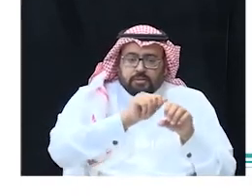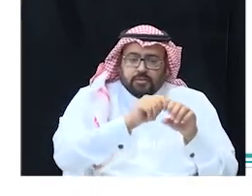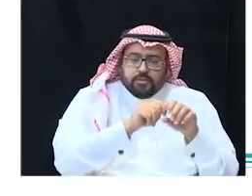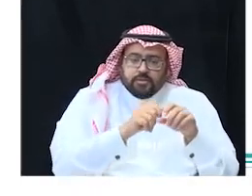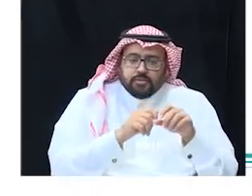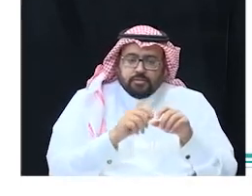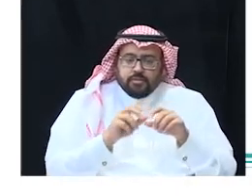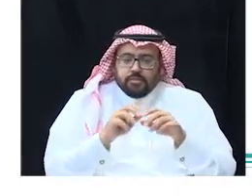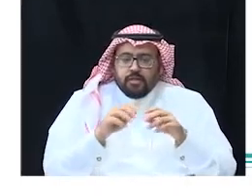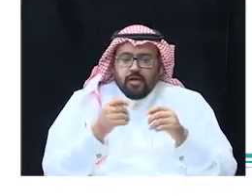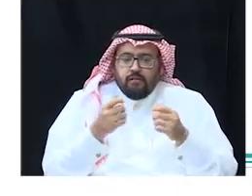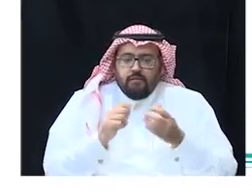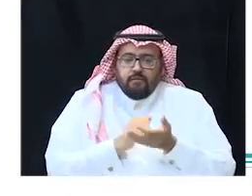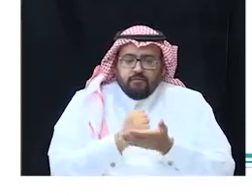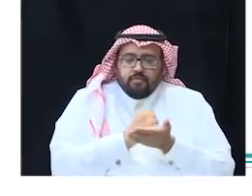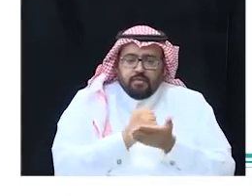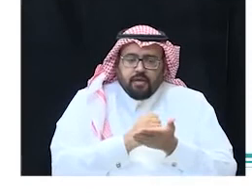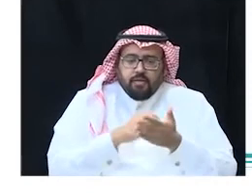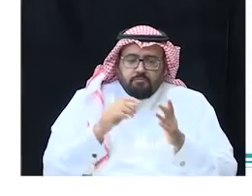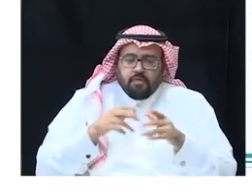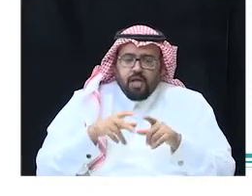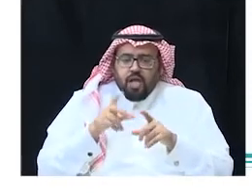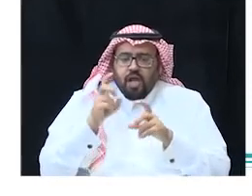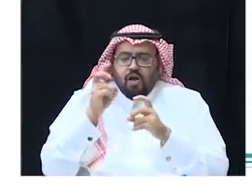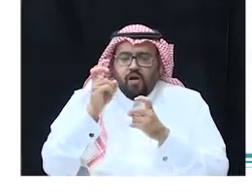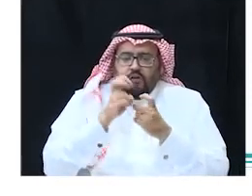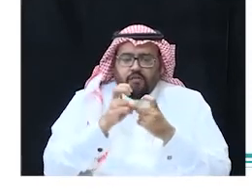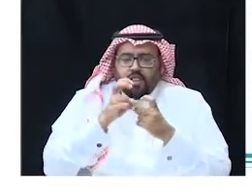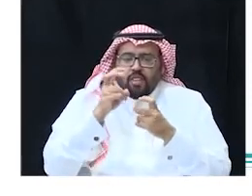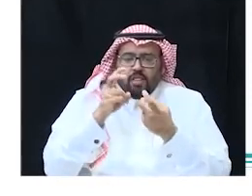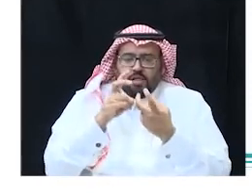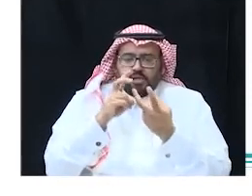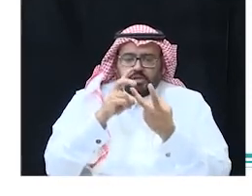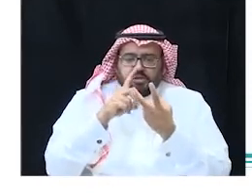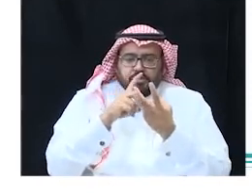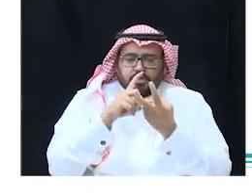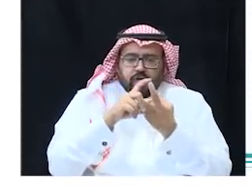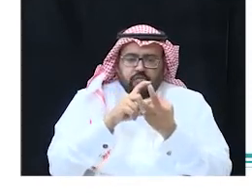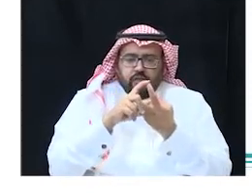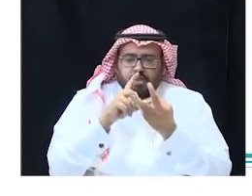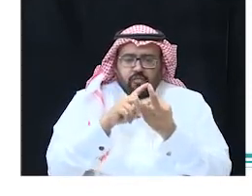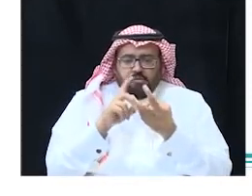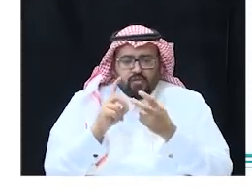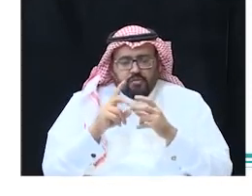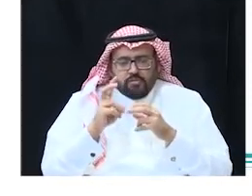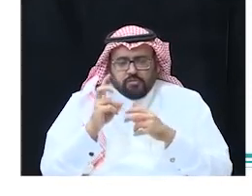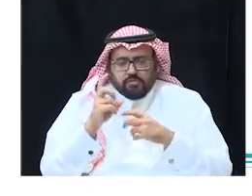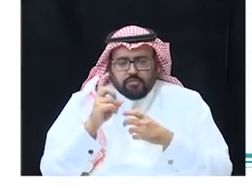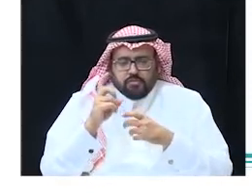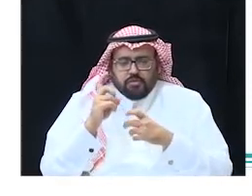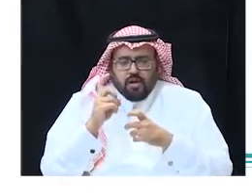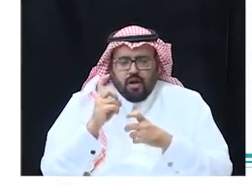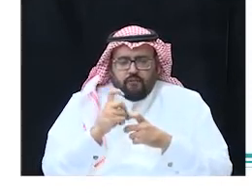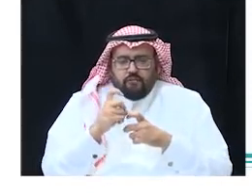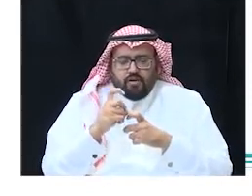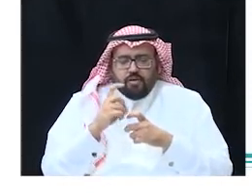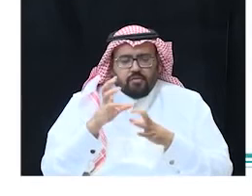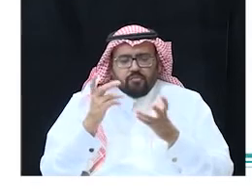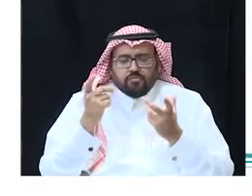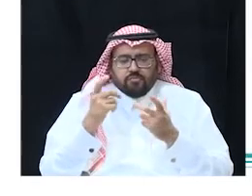1 2 3 4 قلم تلوين شمعي برغي من الحديد ممحى قفل، فعندنا ينجذب ولا ينجذب.